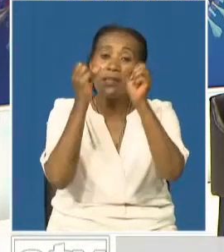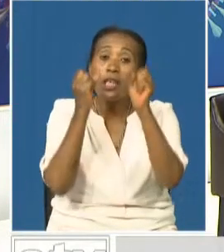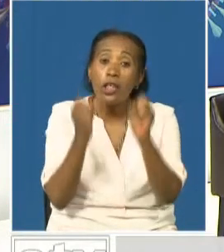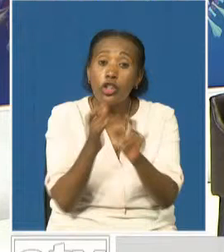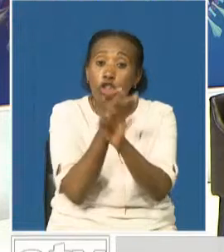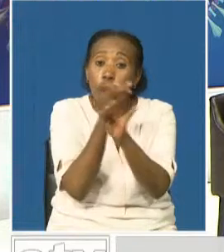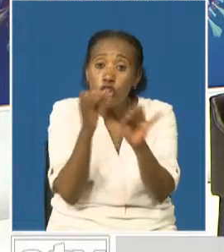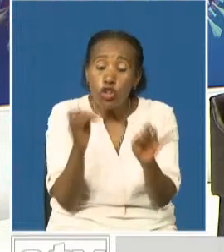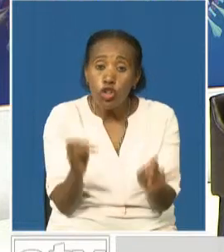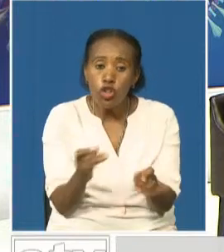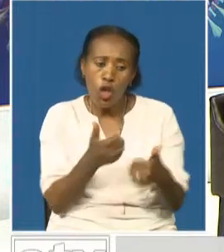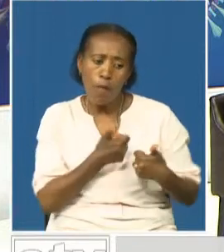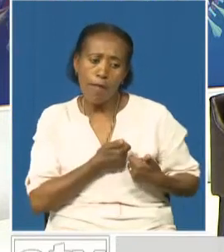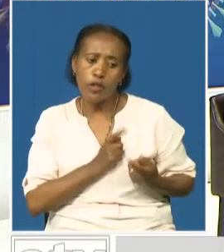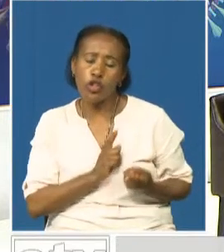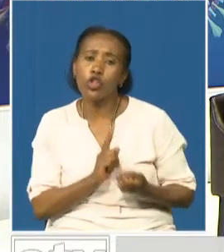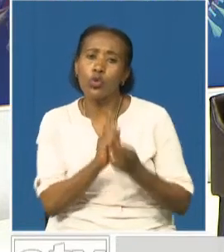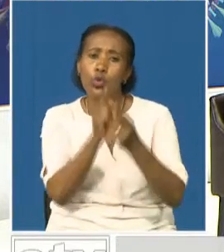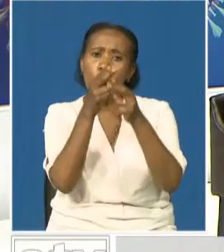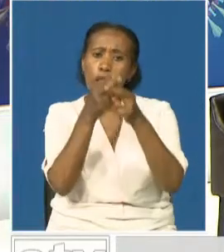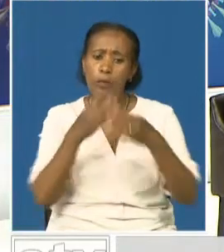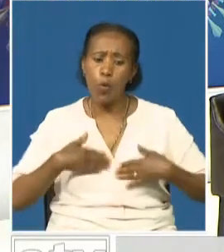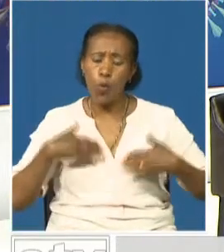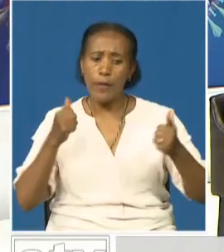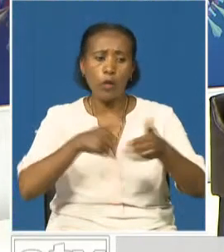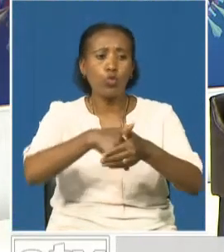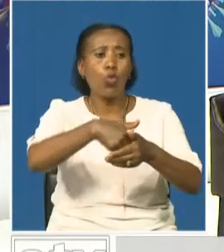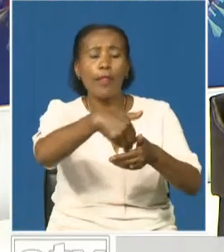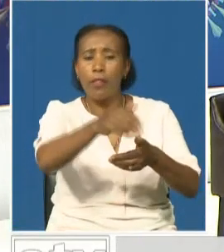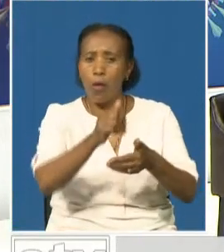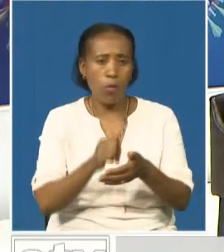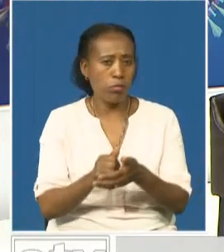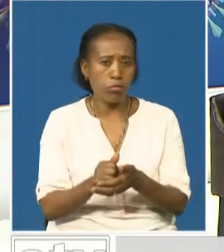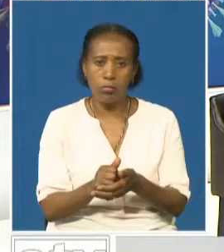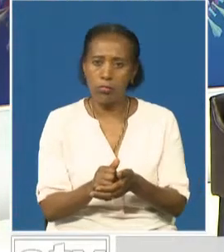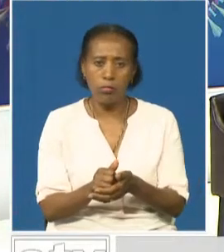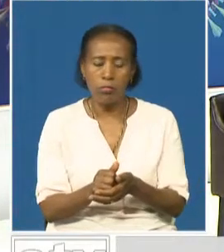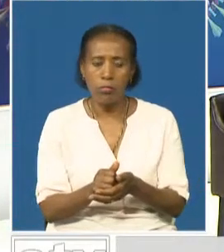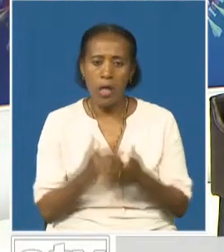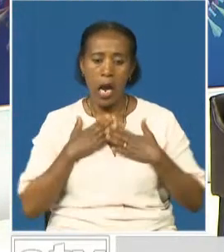እንጂ በፍቅር ግንኙነት ስም ወጣቶች ወጥተው